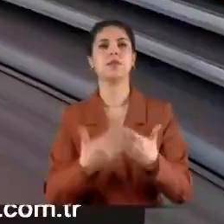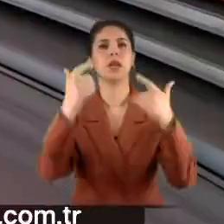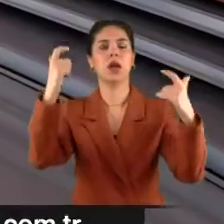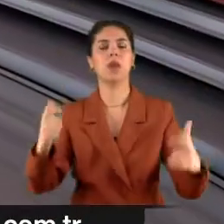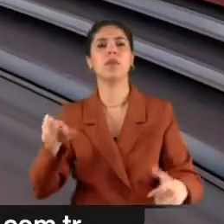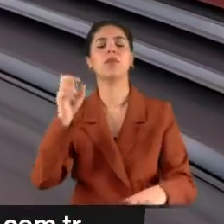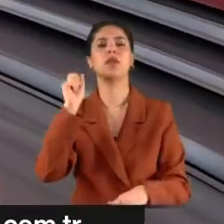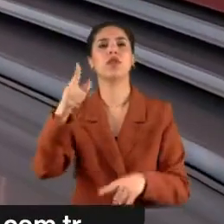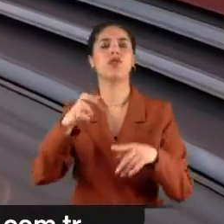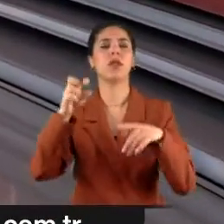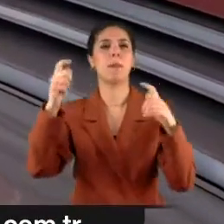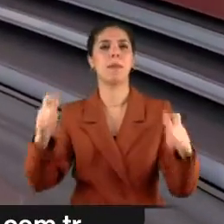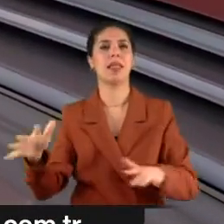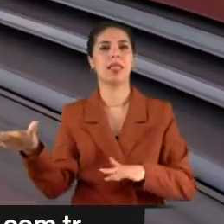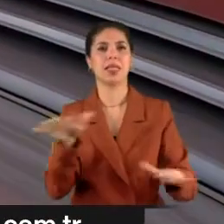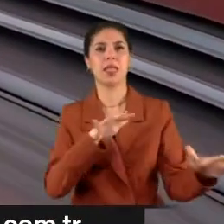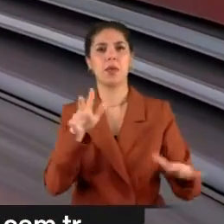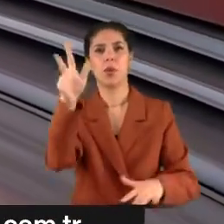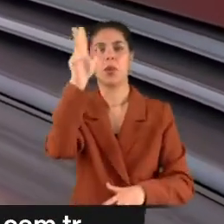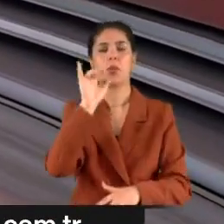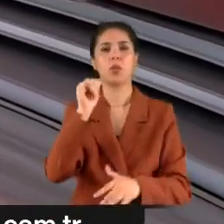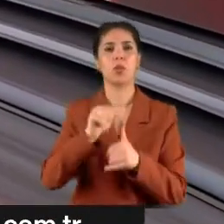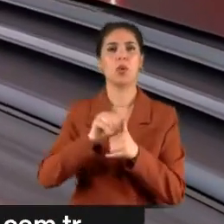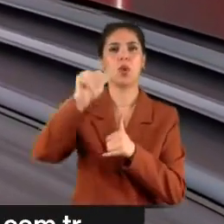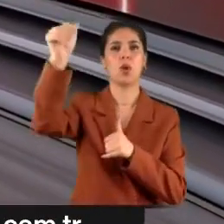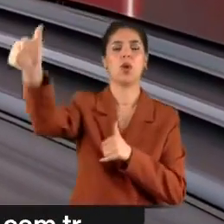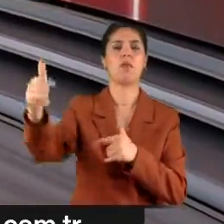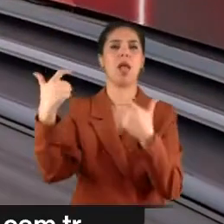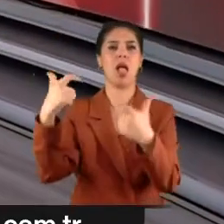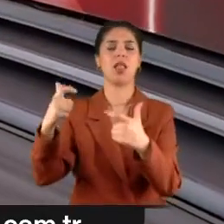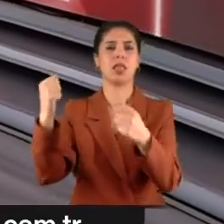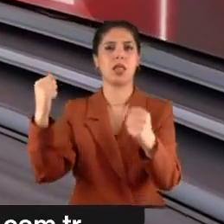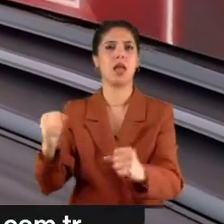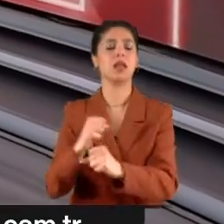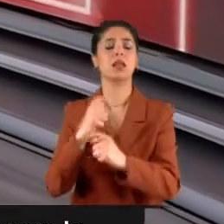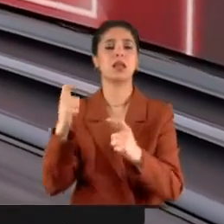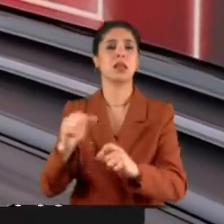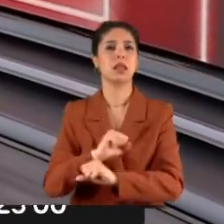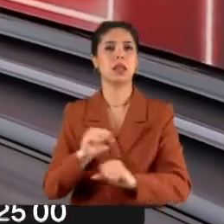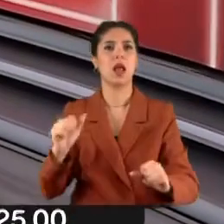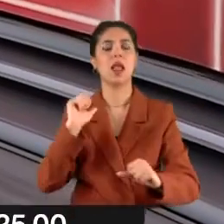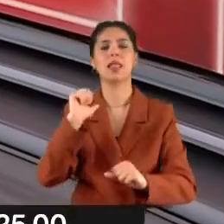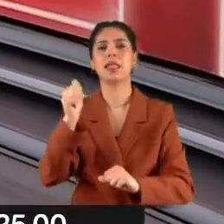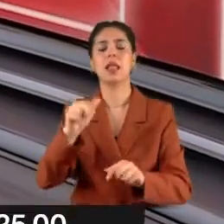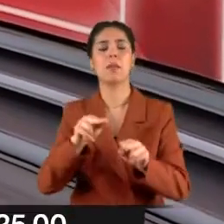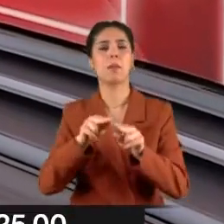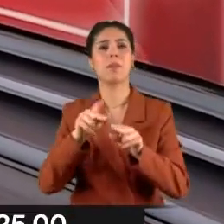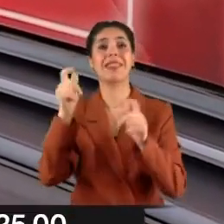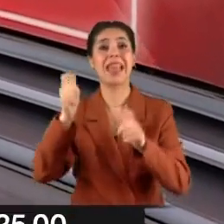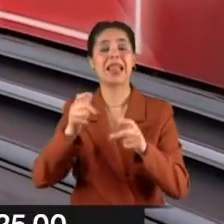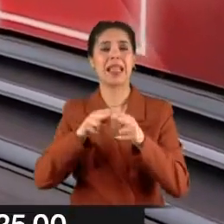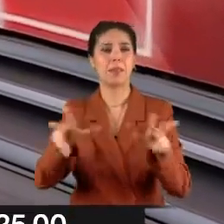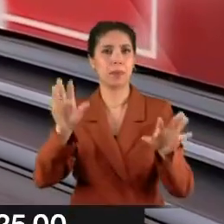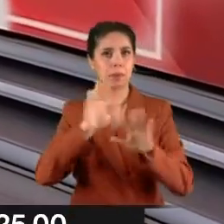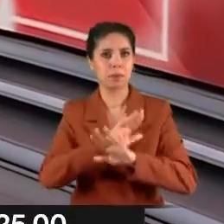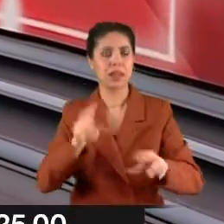Kahramanmaraş Pazarcık'tan başlayan deprem dalgalarının ucu yaklaşık 300 kilometre ötedeki Hatay'a kadar gitti. Peki nerede bitti? Kırığın bittiği yerden sonrası için bir